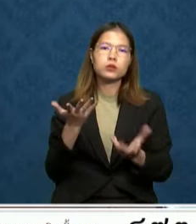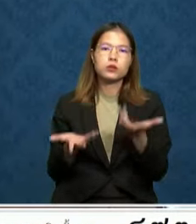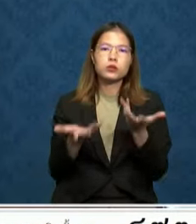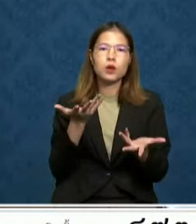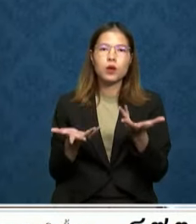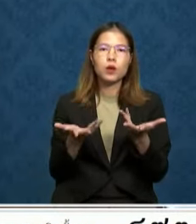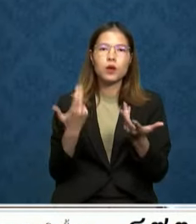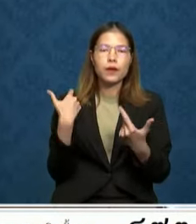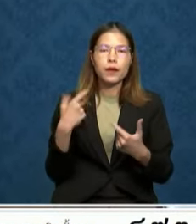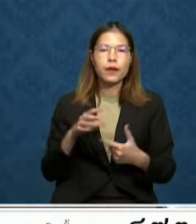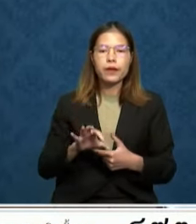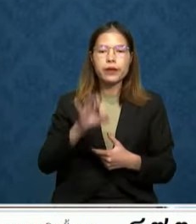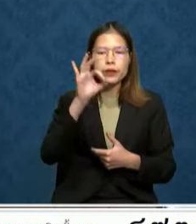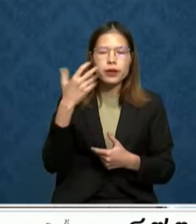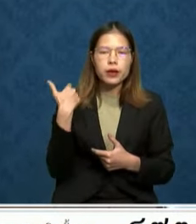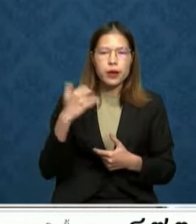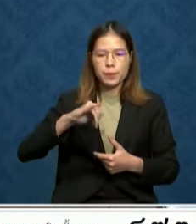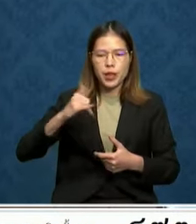provisions suchอย